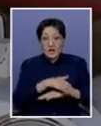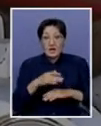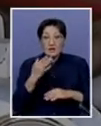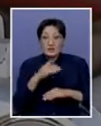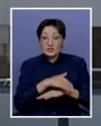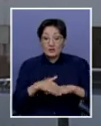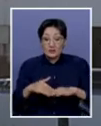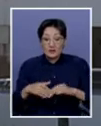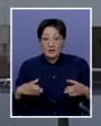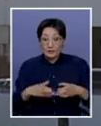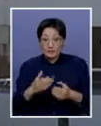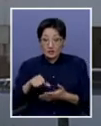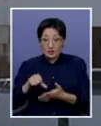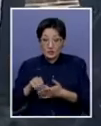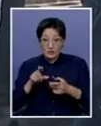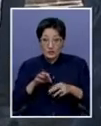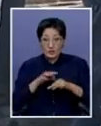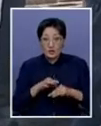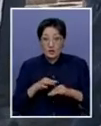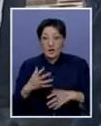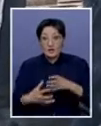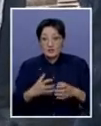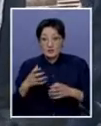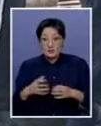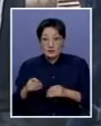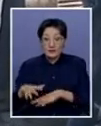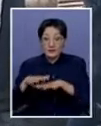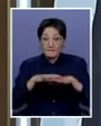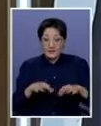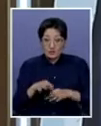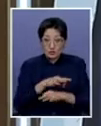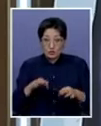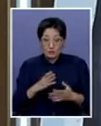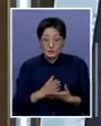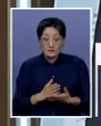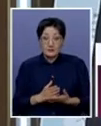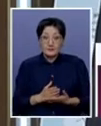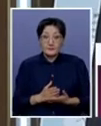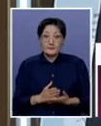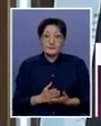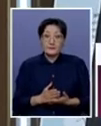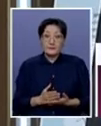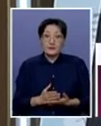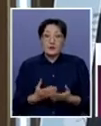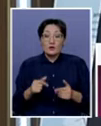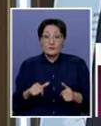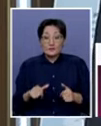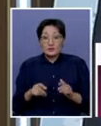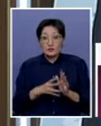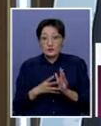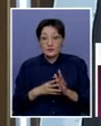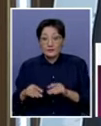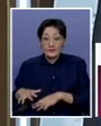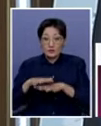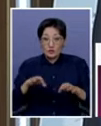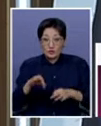компаниялардың қатысуымен жүргізіліп жатқан халықаралық инвест жоба. На сегодняшний день 60 компаний. Биыл 9 инвестициялық